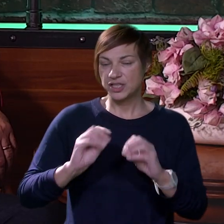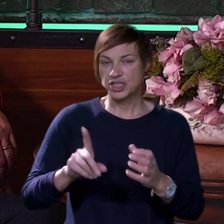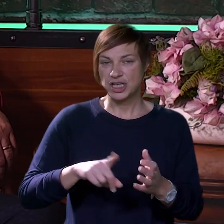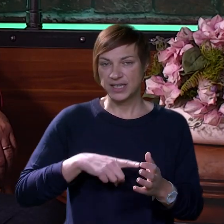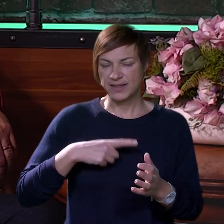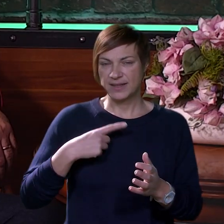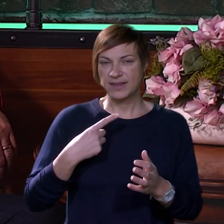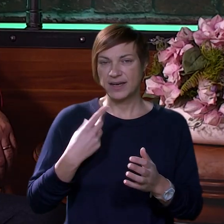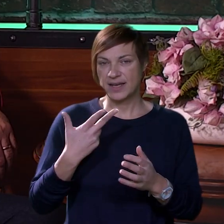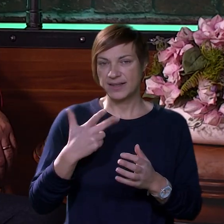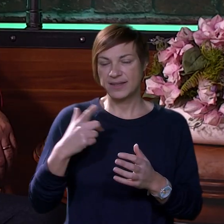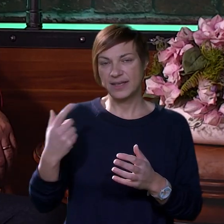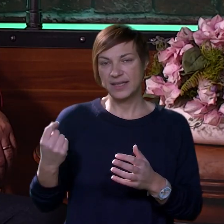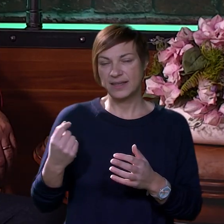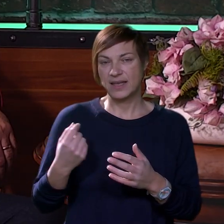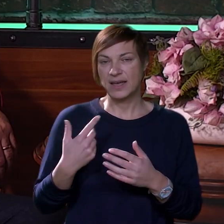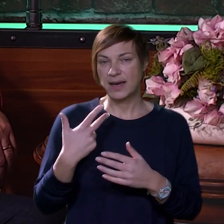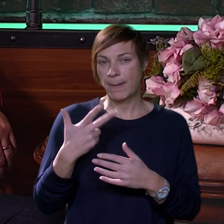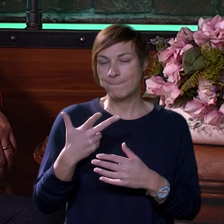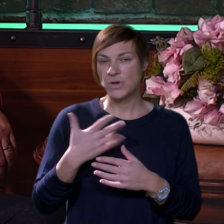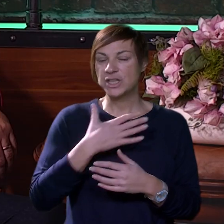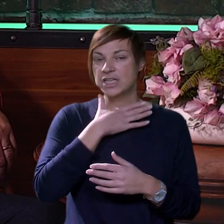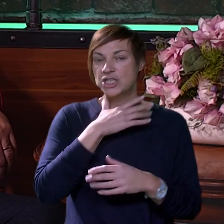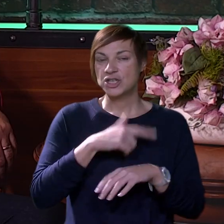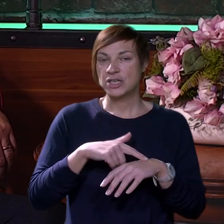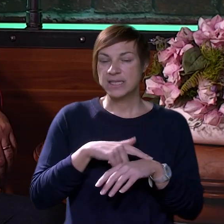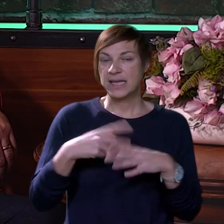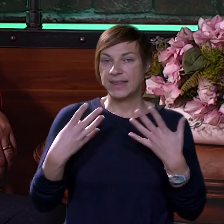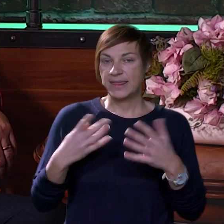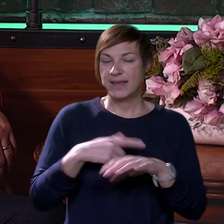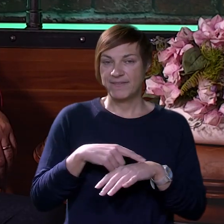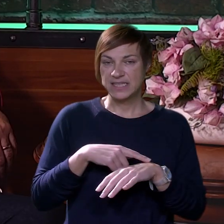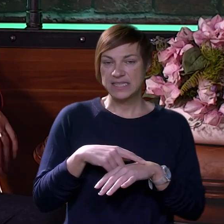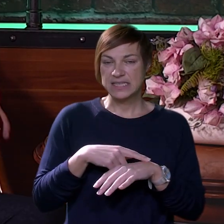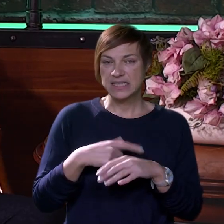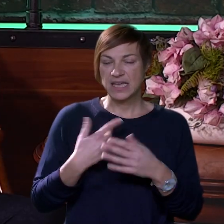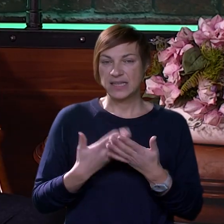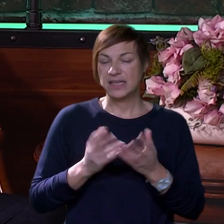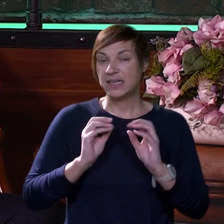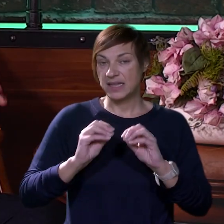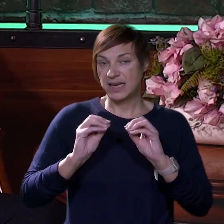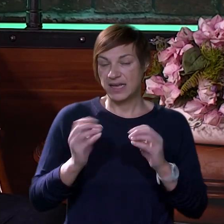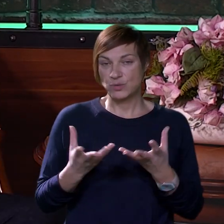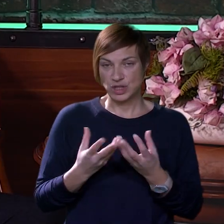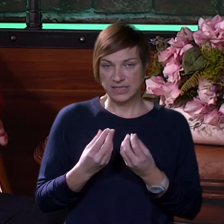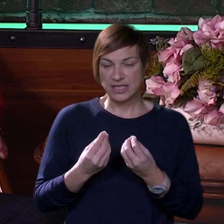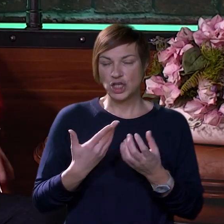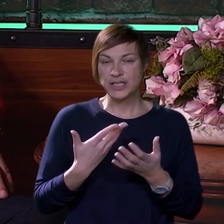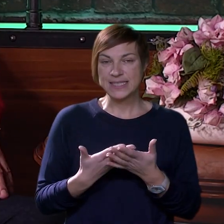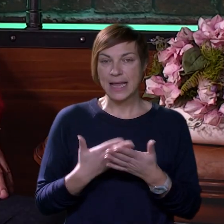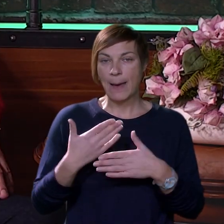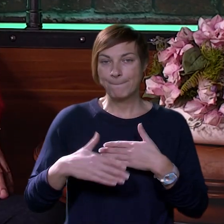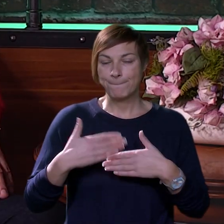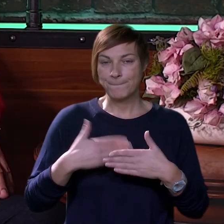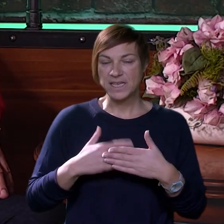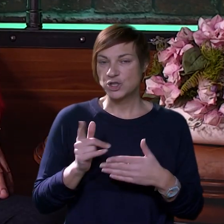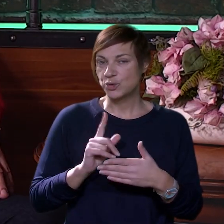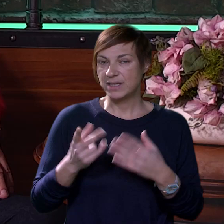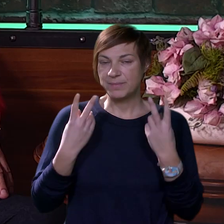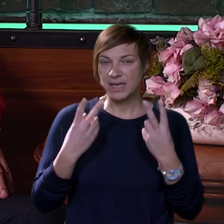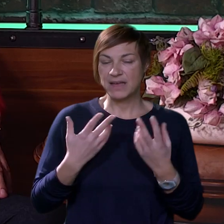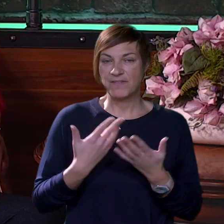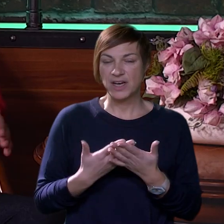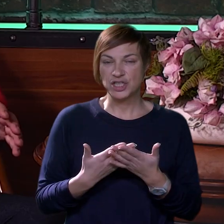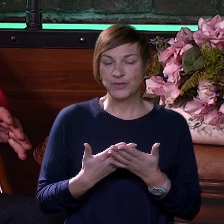tečaj traje u 3 dana po 3 školska sata, 9 sati, tako gdje oni nauče dosta toga. Jel? Međutim,